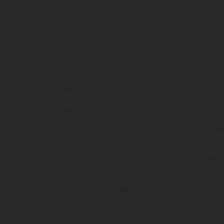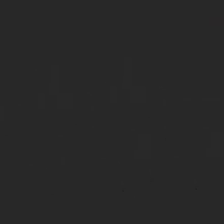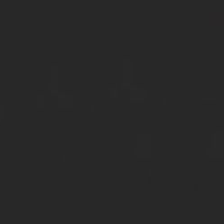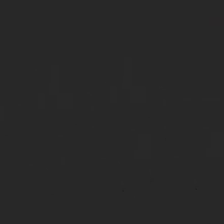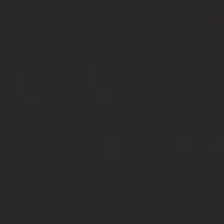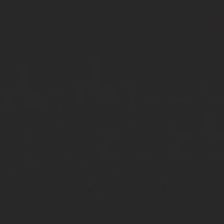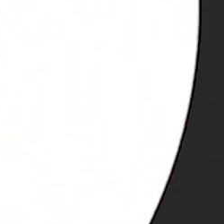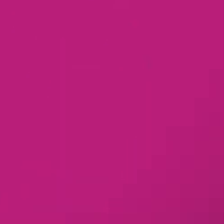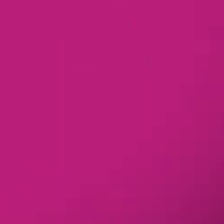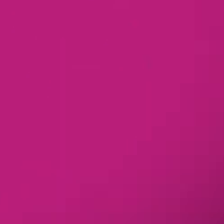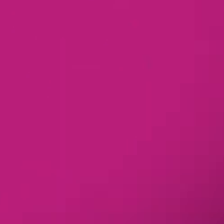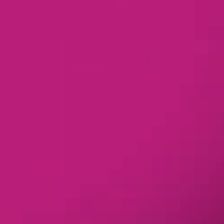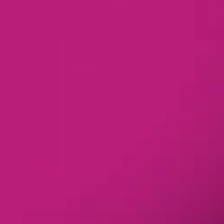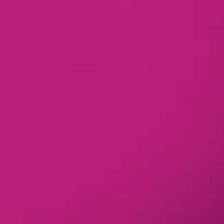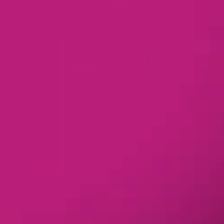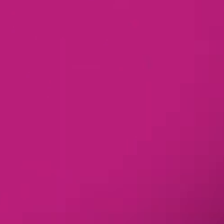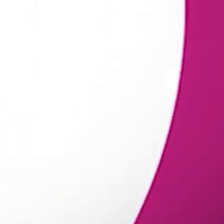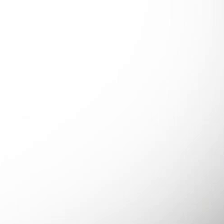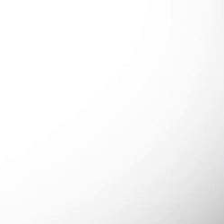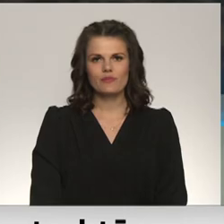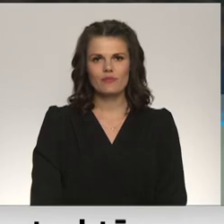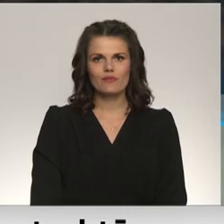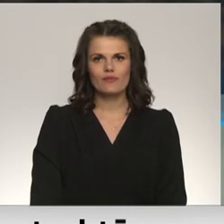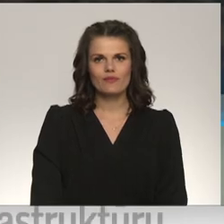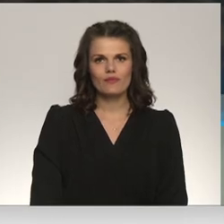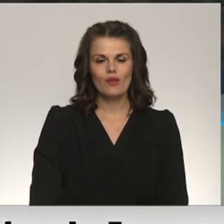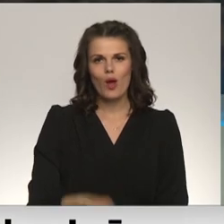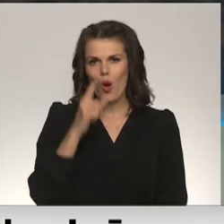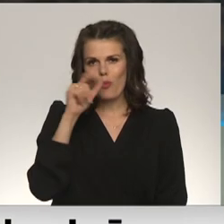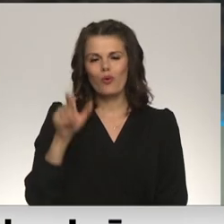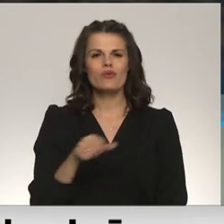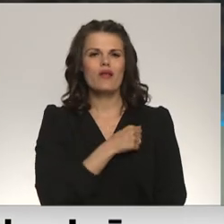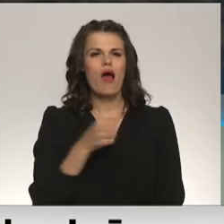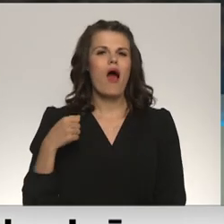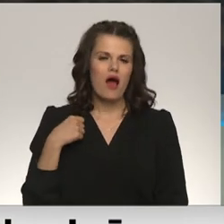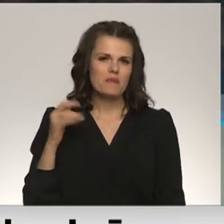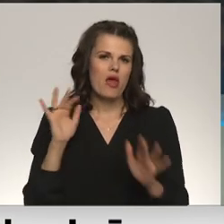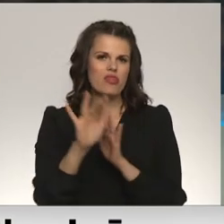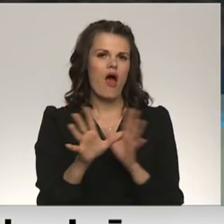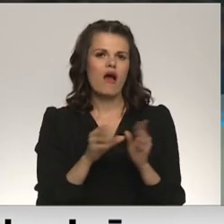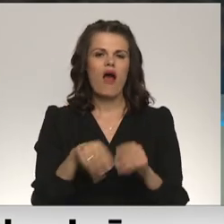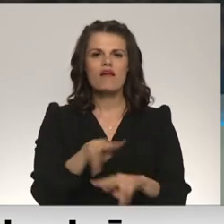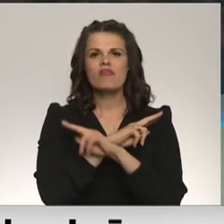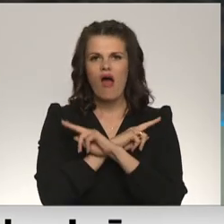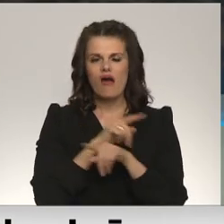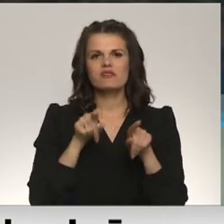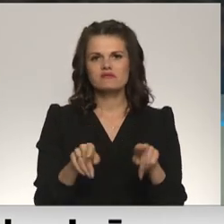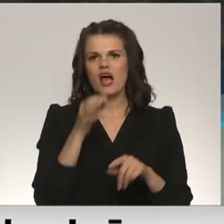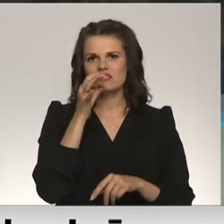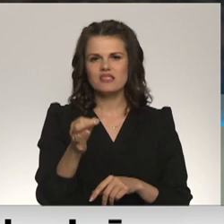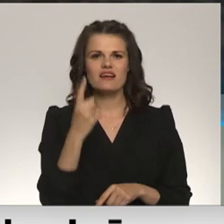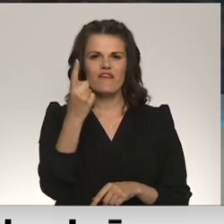Re, viss ēters ir te! Putina armija nāk ar nāvi, tā saka viens no Latvijas